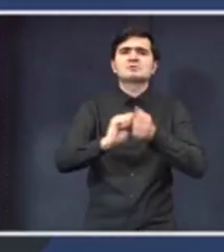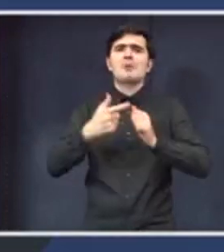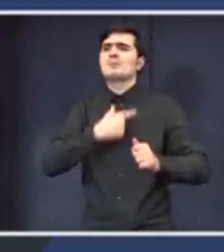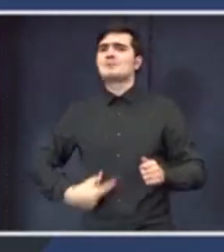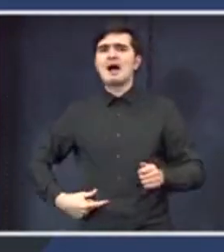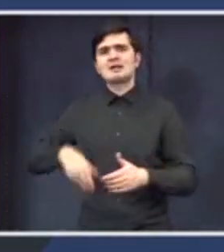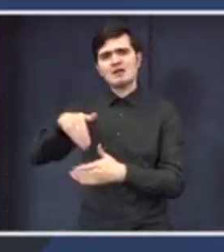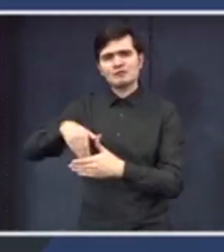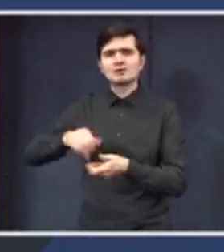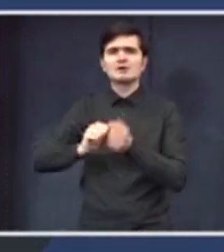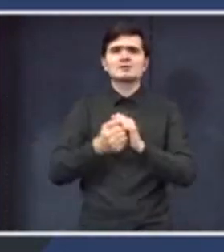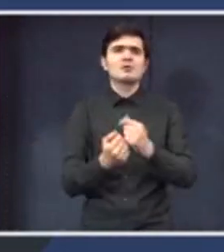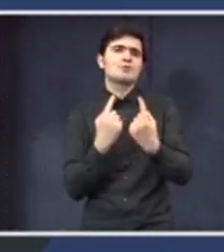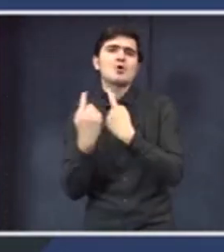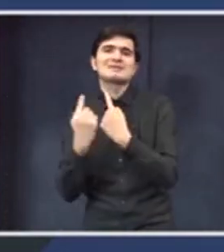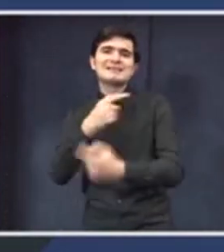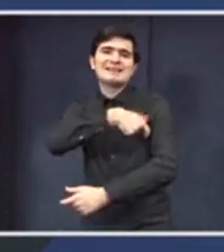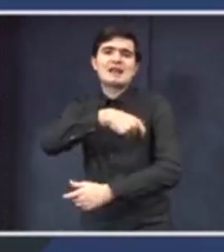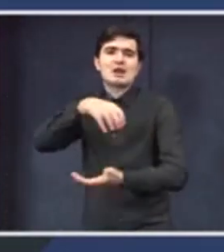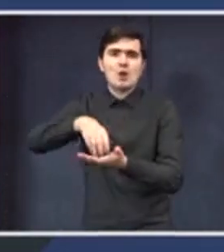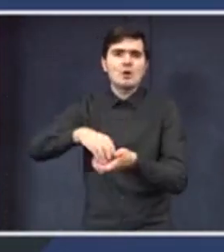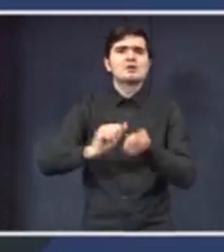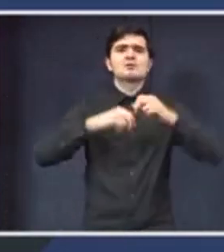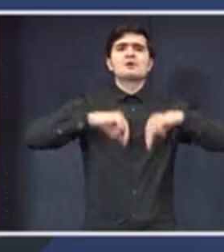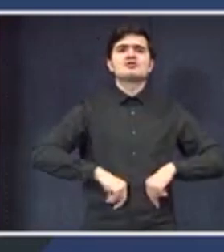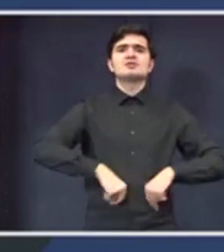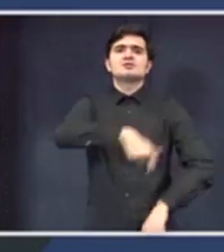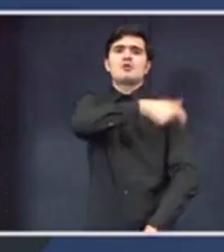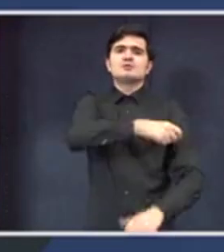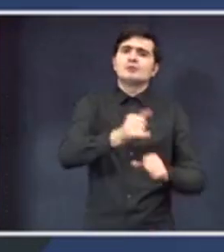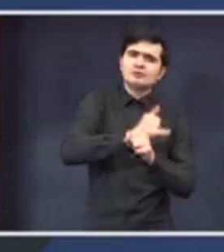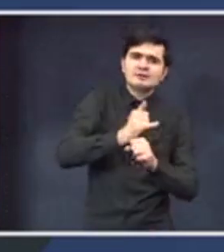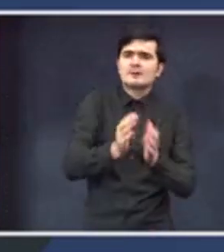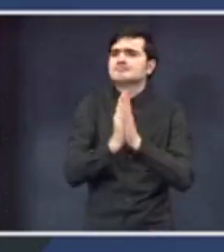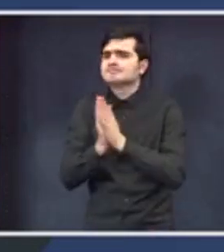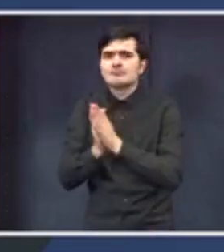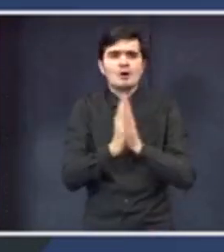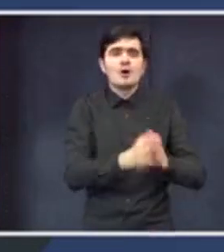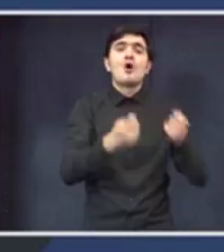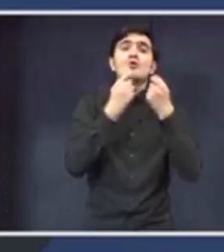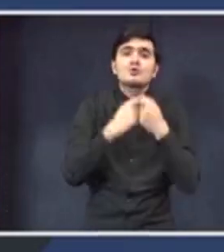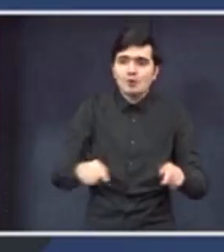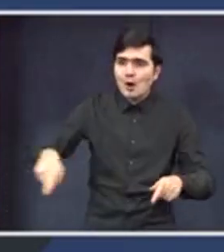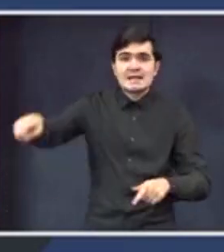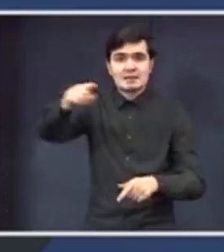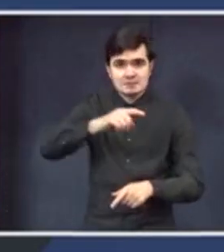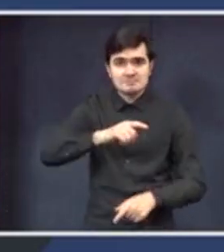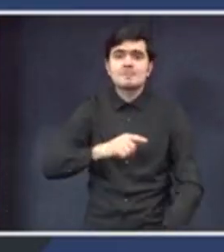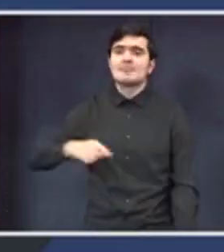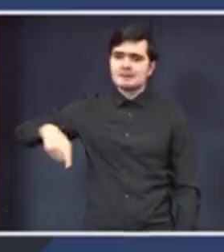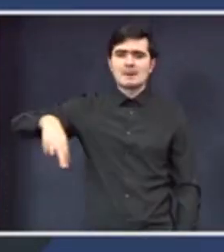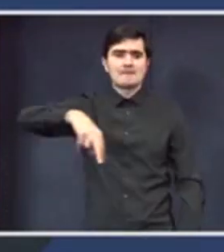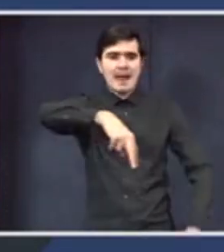la consilierii locali, la președinții de consilii județeni, cu toți să meargă și să